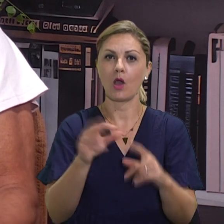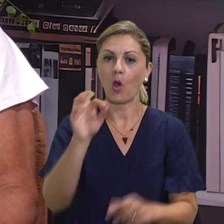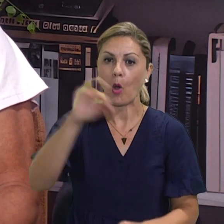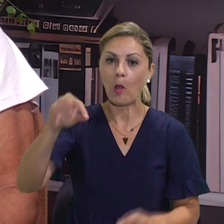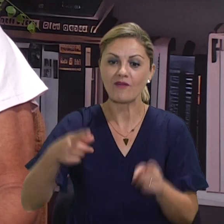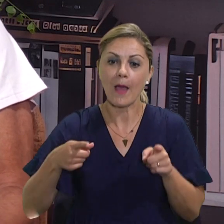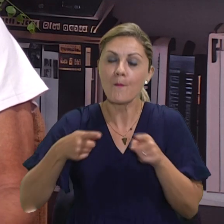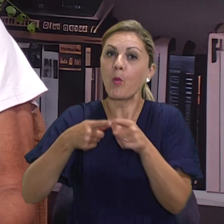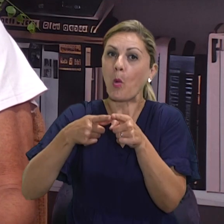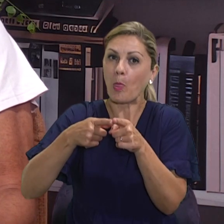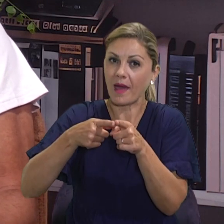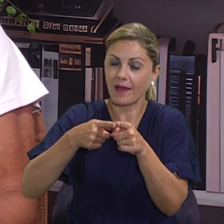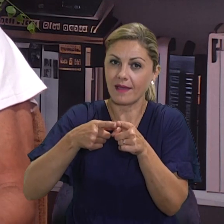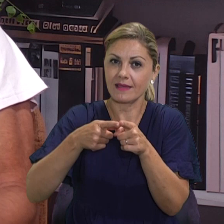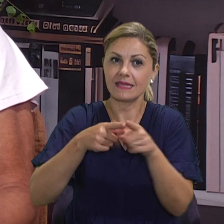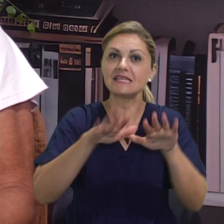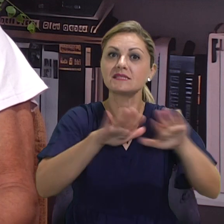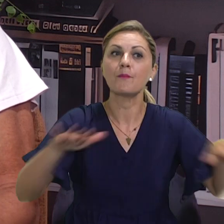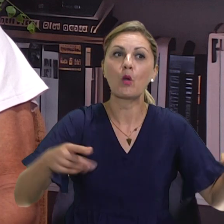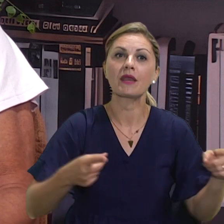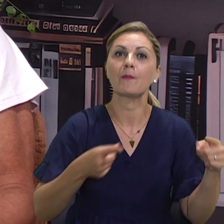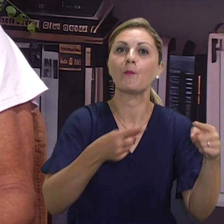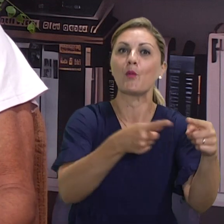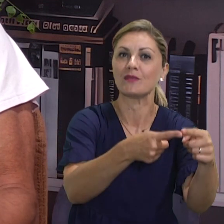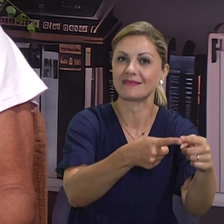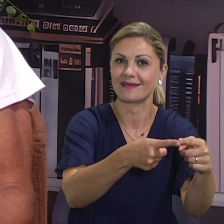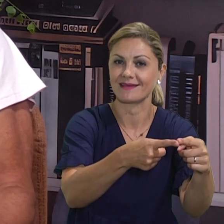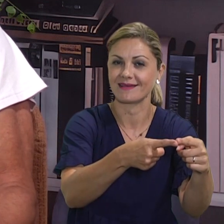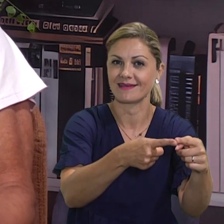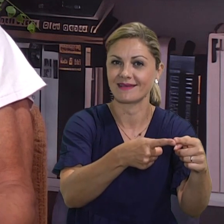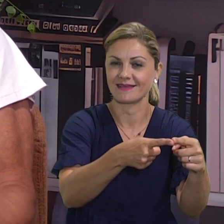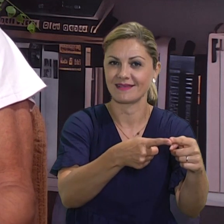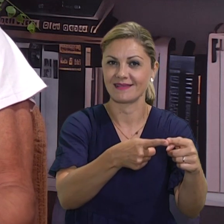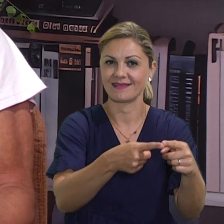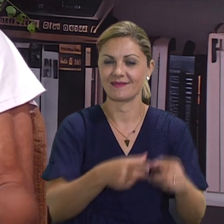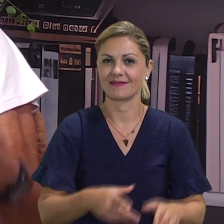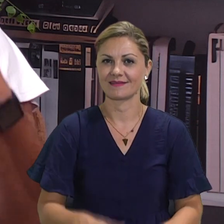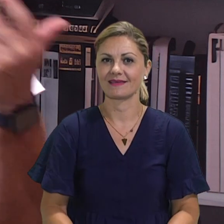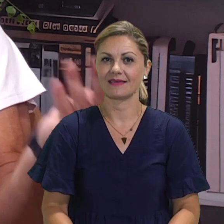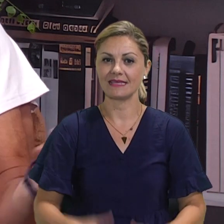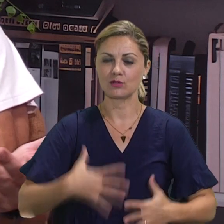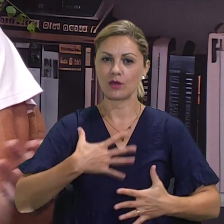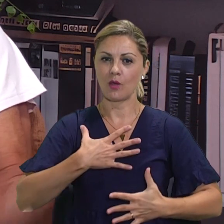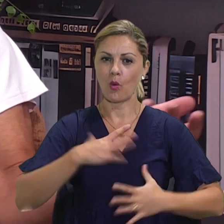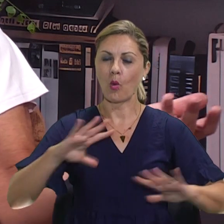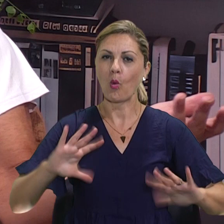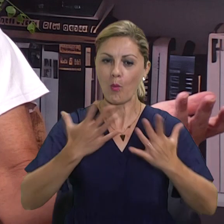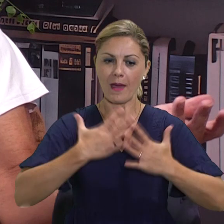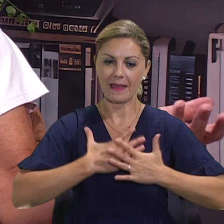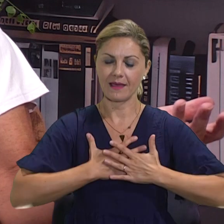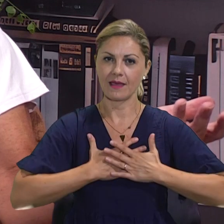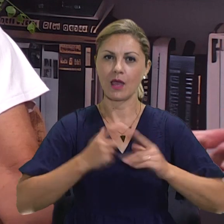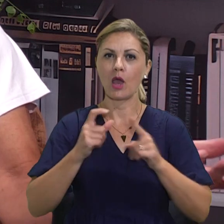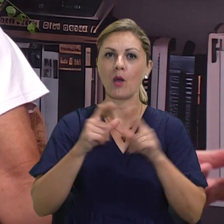punta. Svaka olovka ima puntu. Isto tako punta vam je neki rt. A evo, sad je mene držao i brohit i znači puntalo